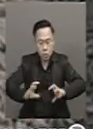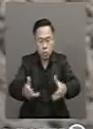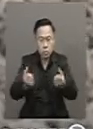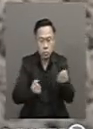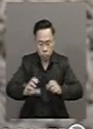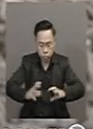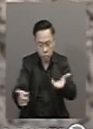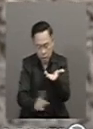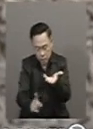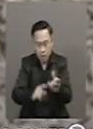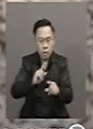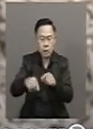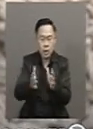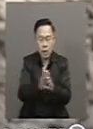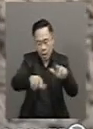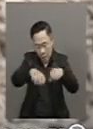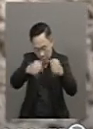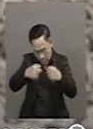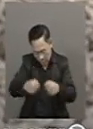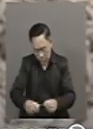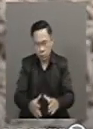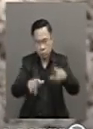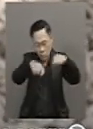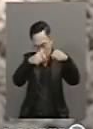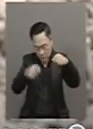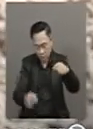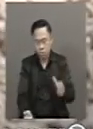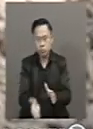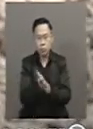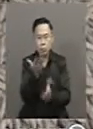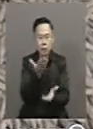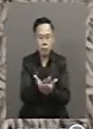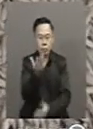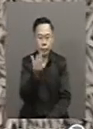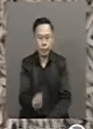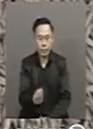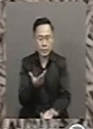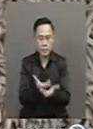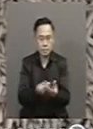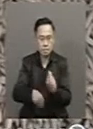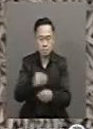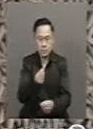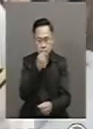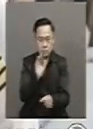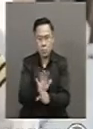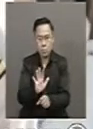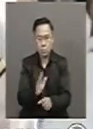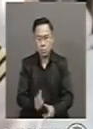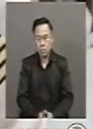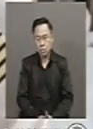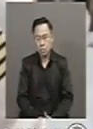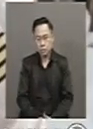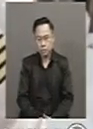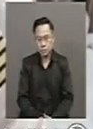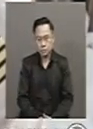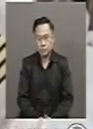ค่าตัดช่างข้าวราคาข้าวเปลือกในระดับนี้ไม่น่าจะใช้อย่างชีพได้ครับ อีแปลงนี้มันผมท